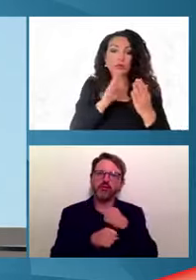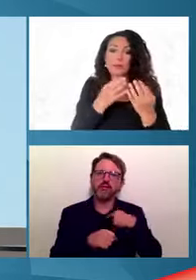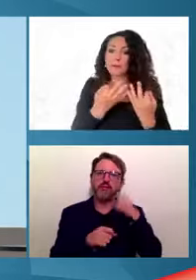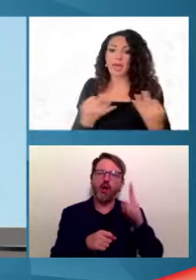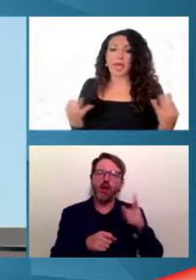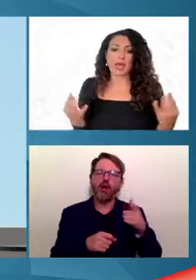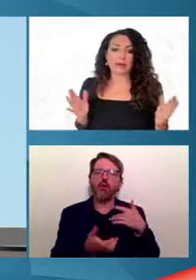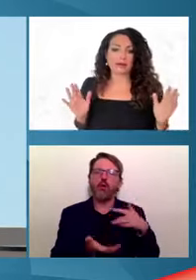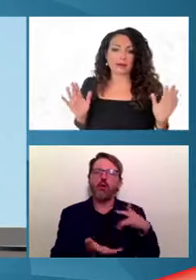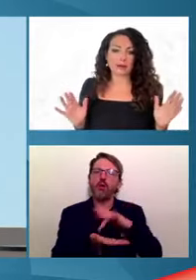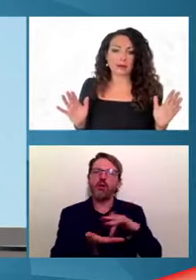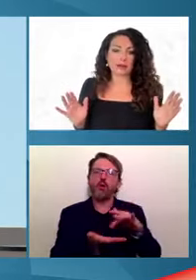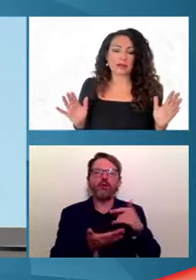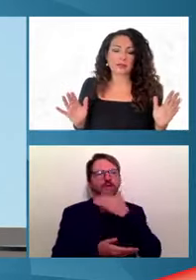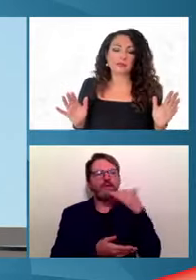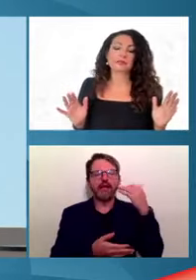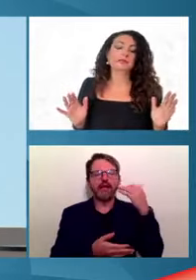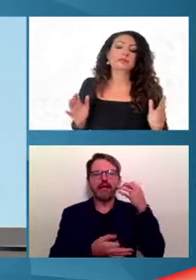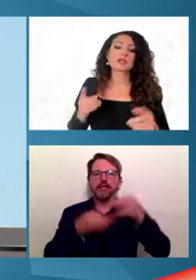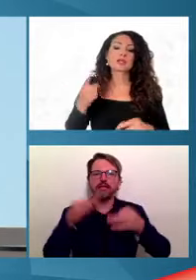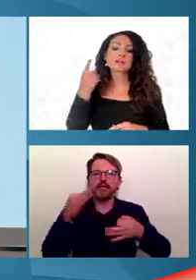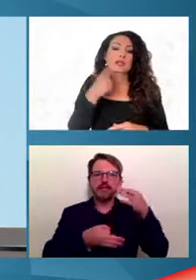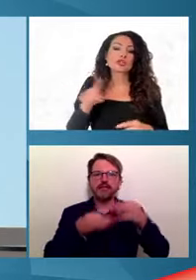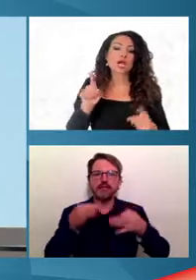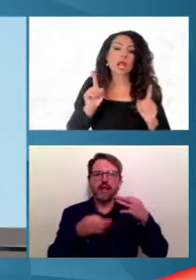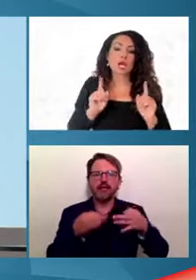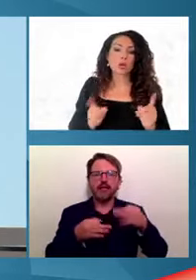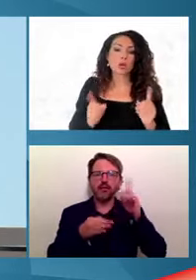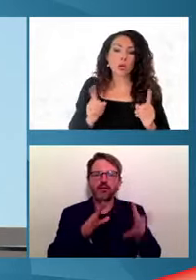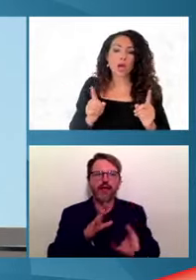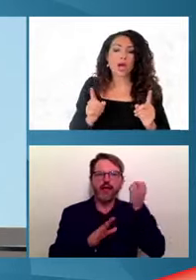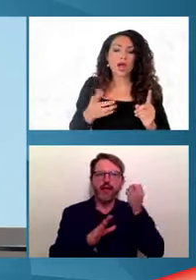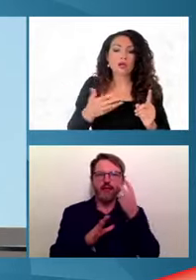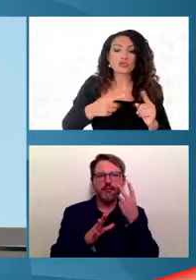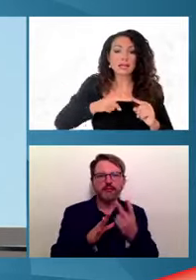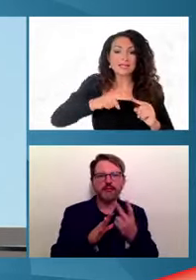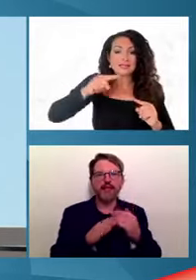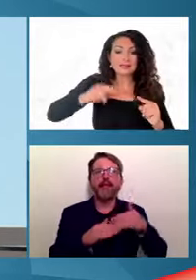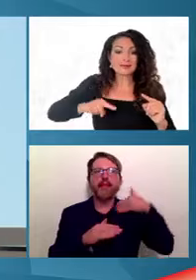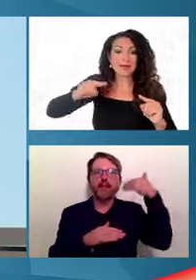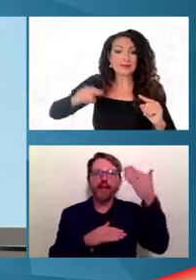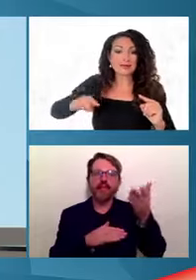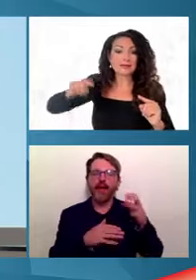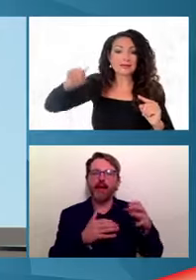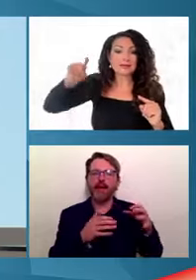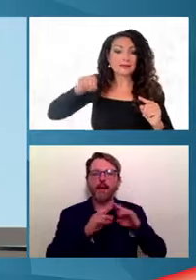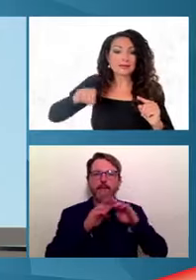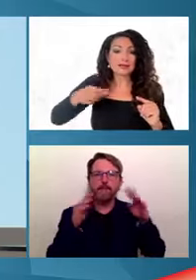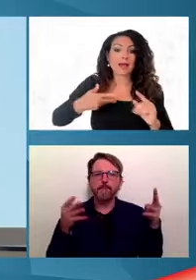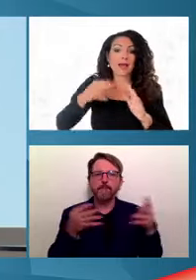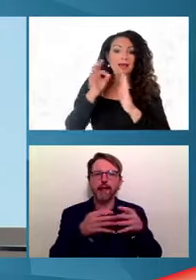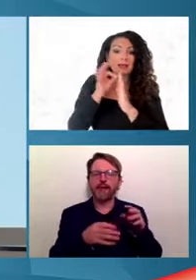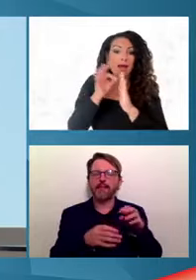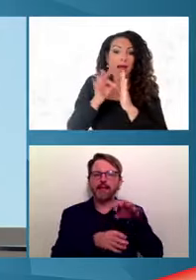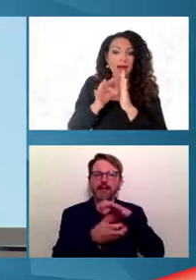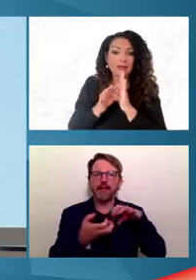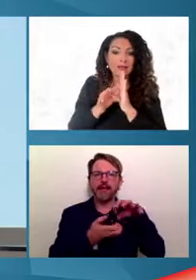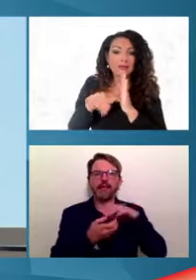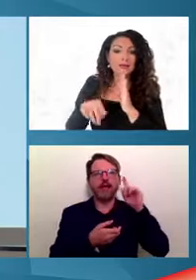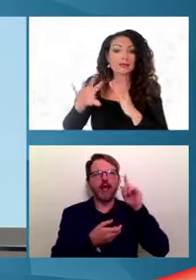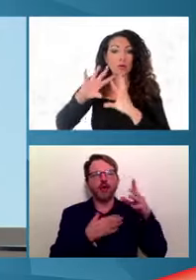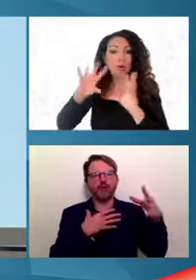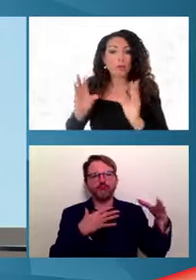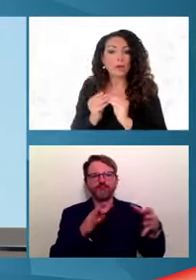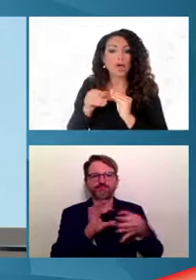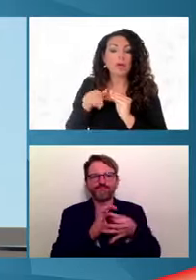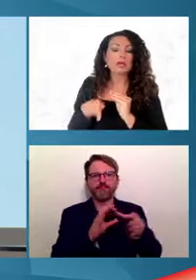verschiedenen Statistiken, Erhebungen, die es ja jetzt im Nachgang auf diese Pandemiekrise gibt und auch im Zusammenhang jetzt mit der Wirtschaftskrise